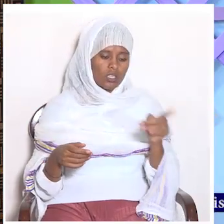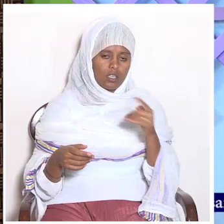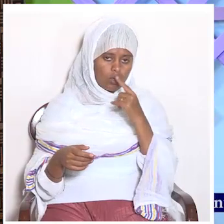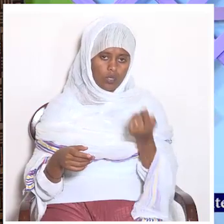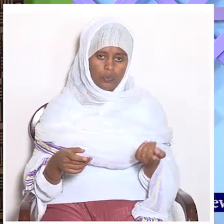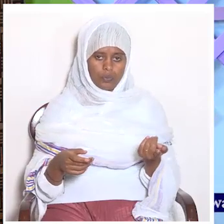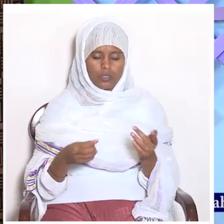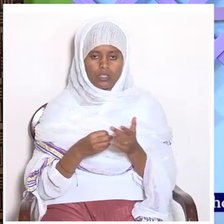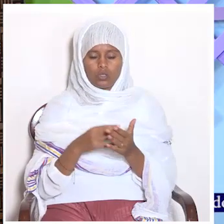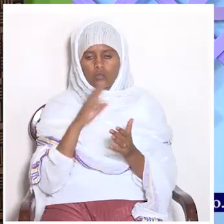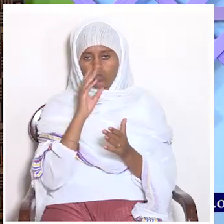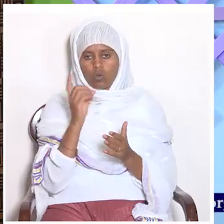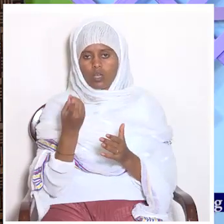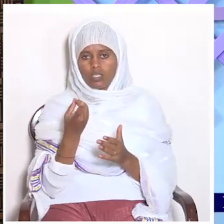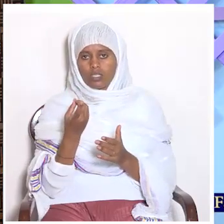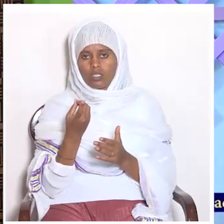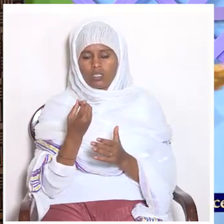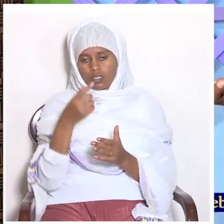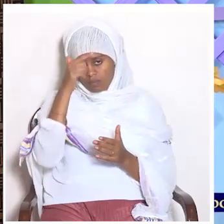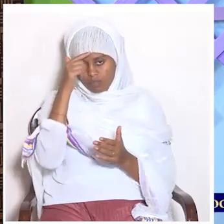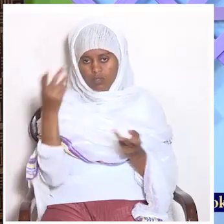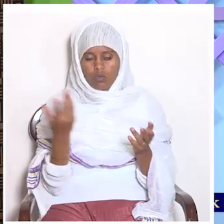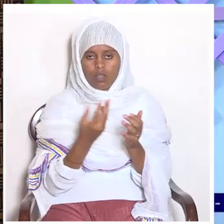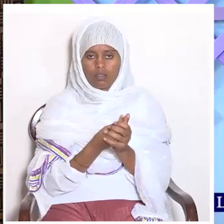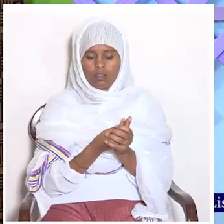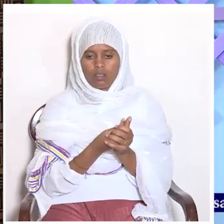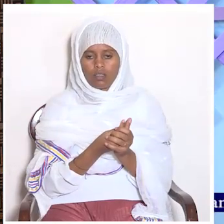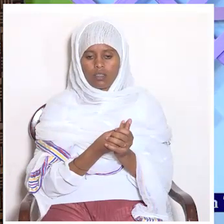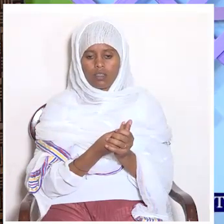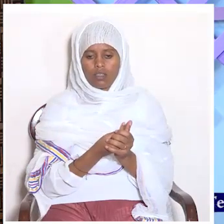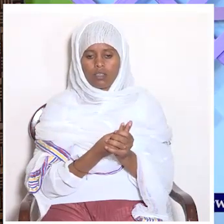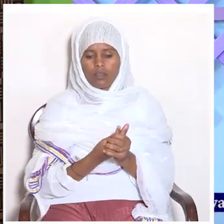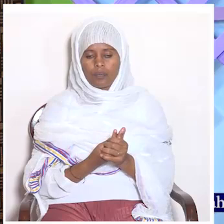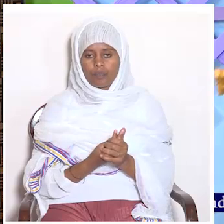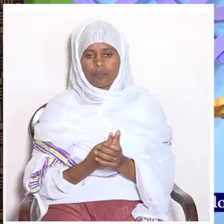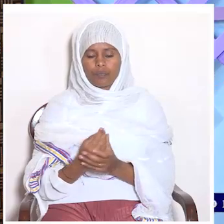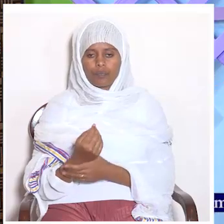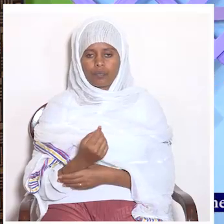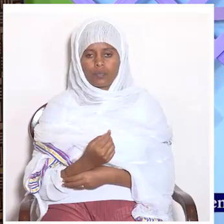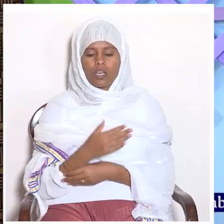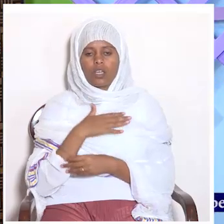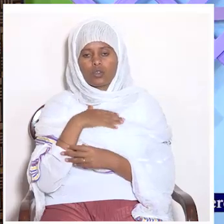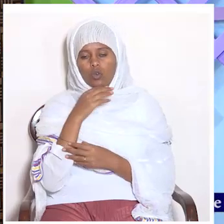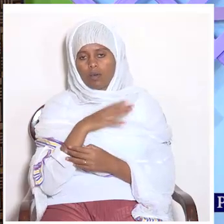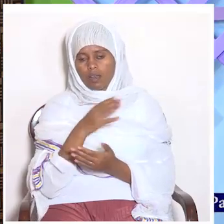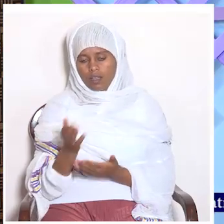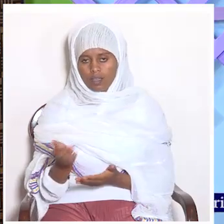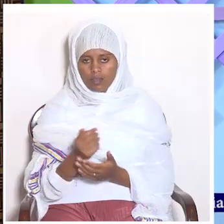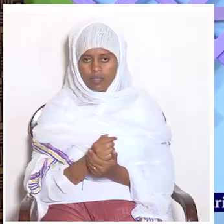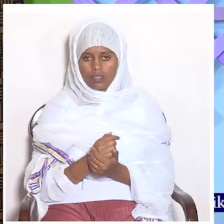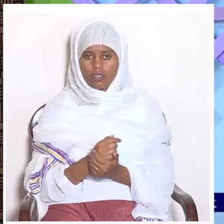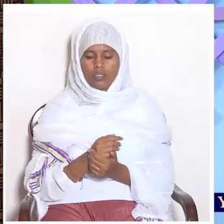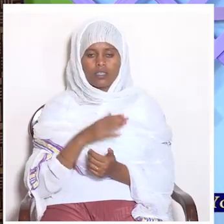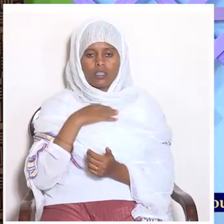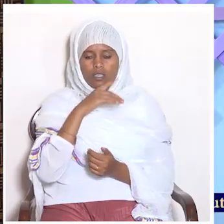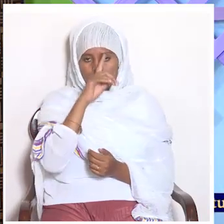እንወድኺ ኢልዋይ ስለዚ ንቅድስ ዮሐንስ ዝመሰልና በእምነት ሁላትና እንሆው እንሆት አዲሁ ማለት